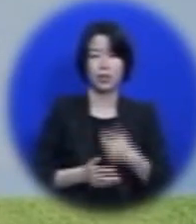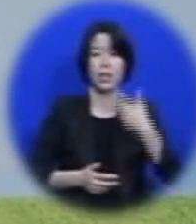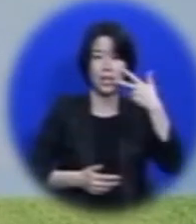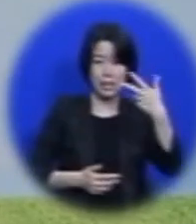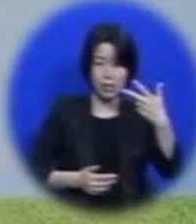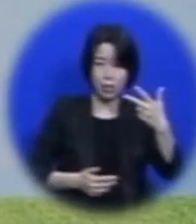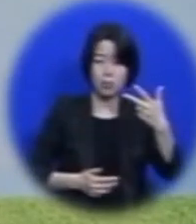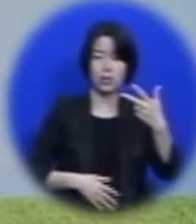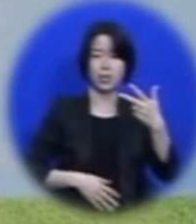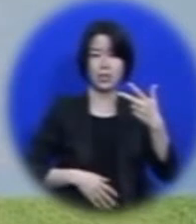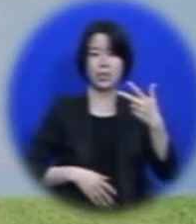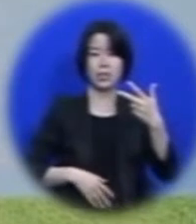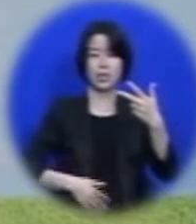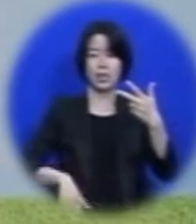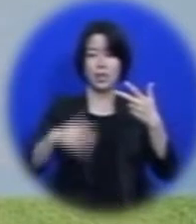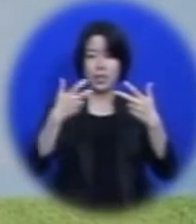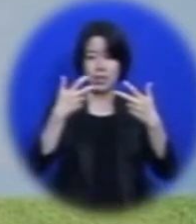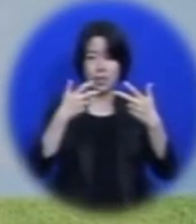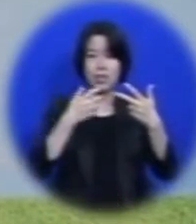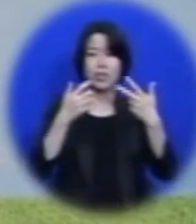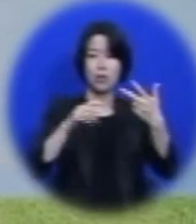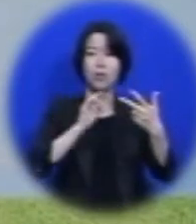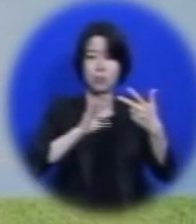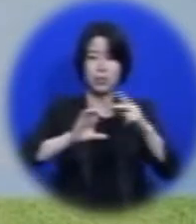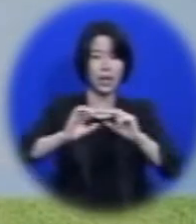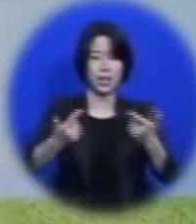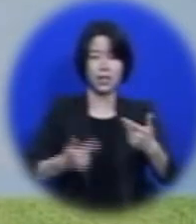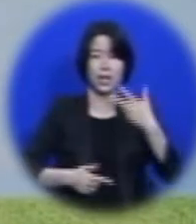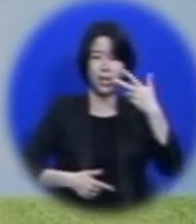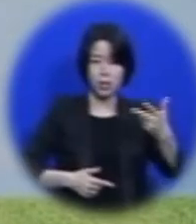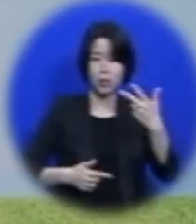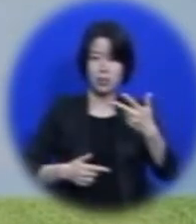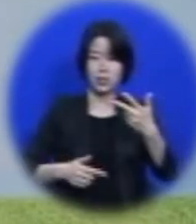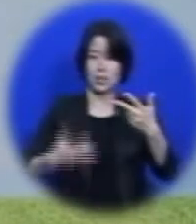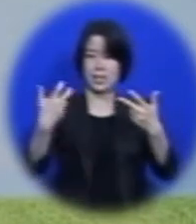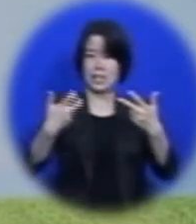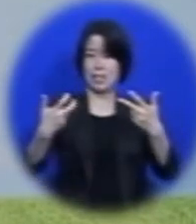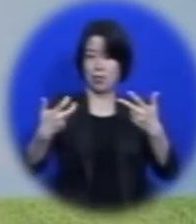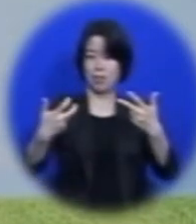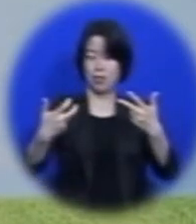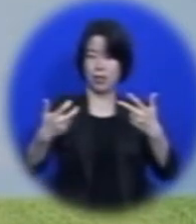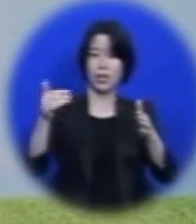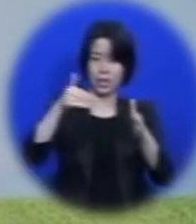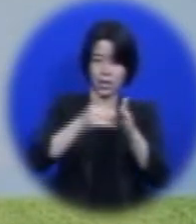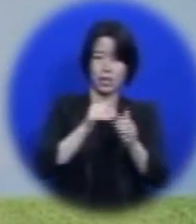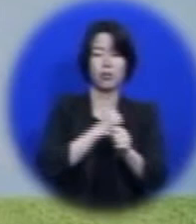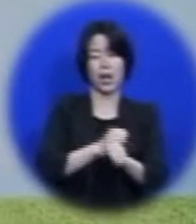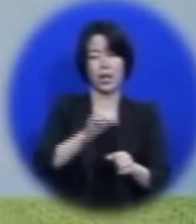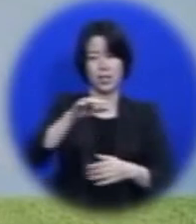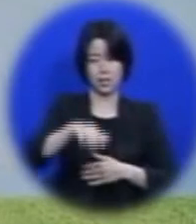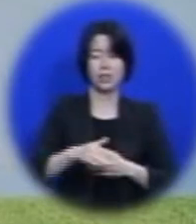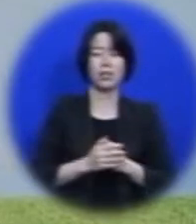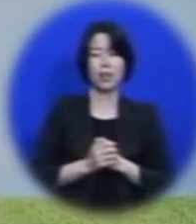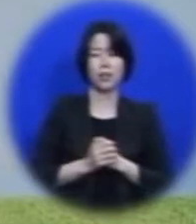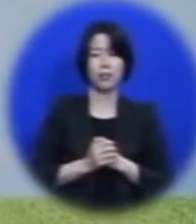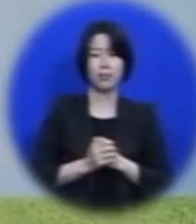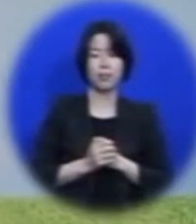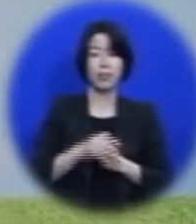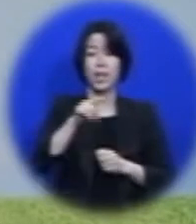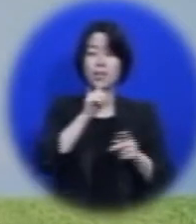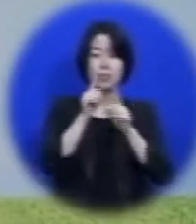일곱 번씩, 일곱 번뿐 아니라 일곱 번씩, 일흔 번까지라도 할지니라.